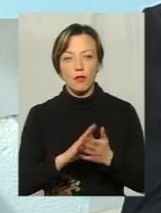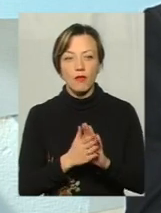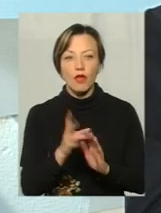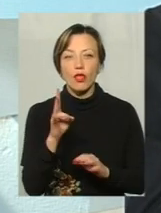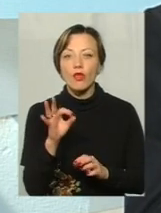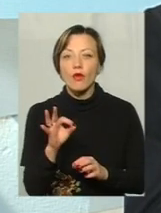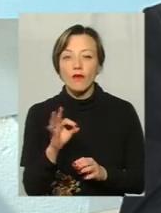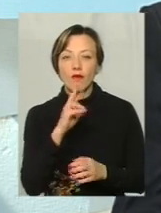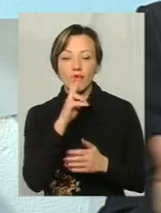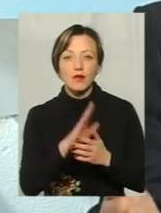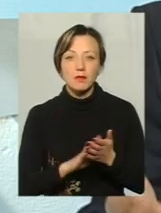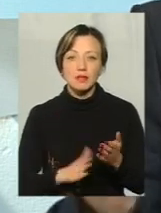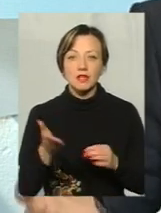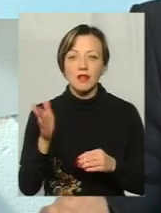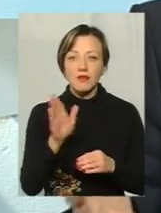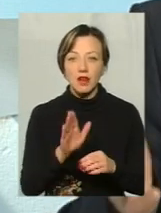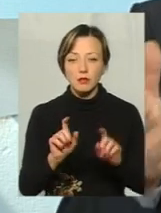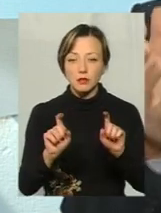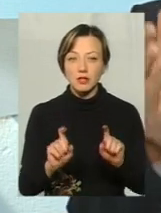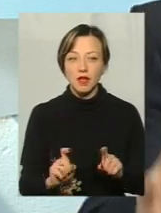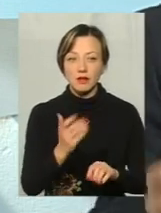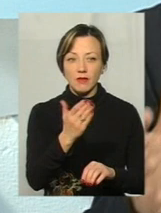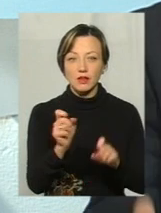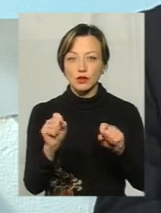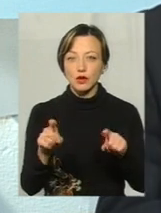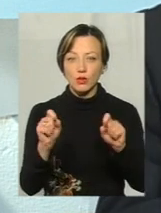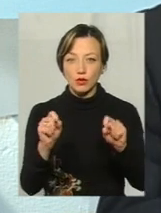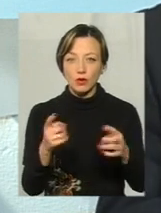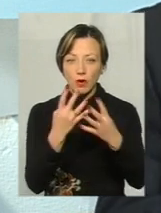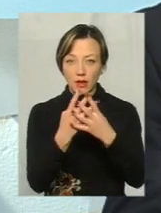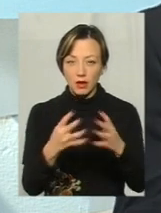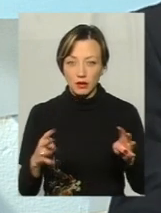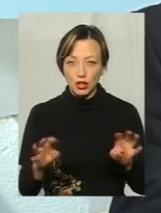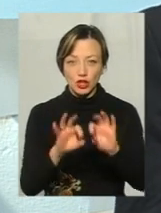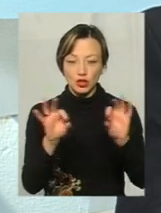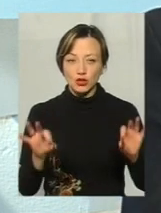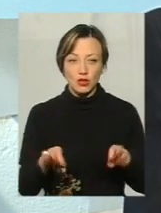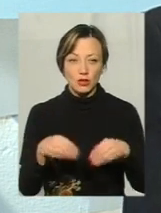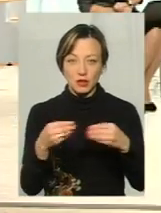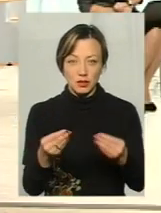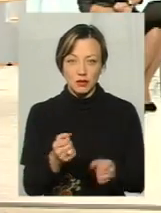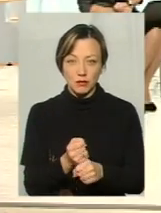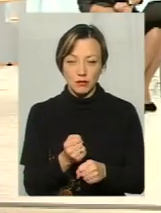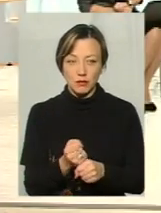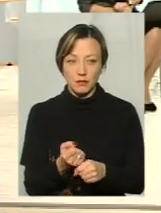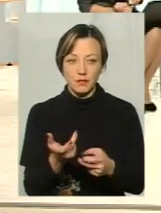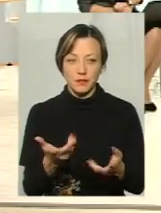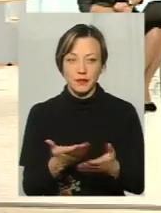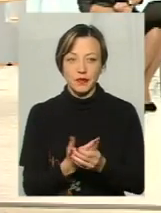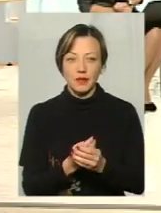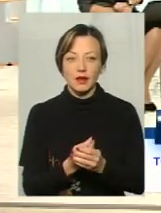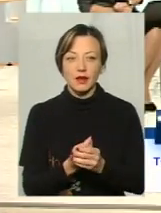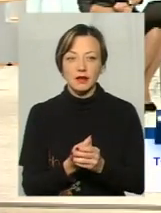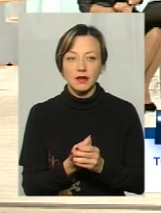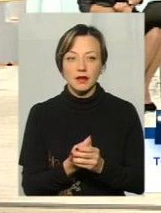Ну, вибачте мені, давайте посадимо вас в золоту клітку і нічого не будемо робити. Кислорода не підведемо? Так.